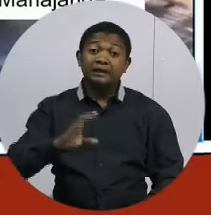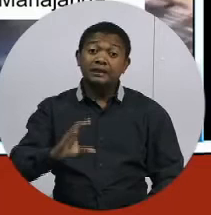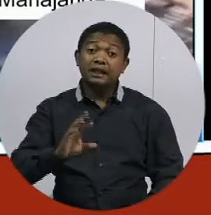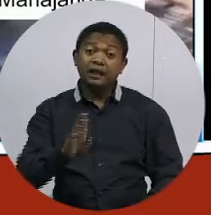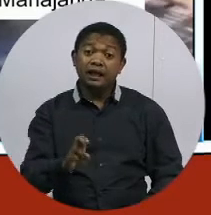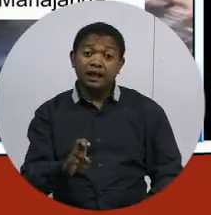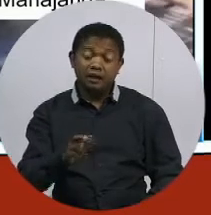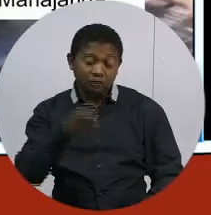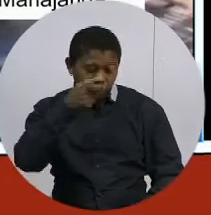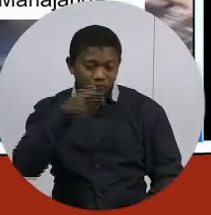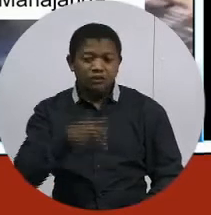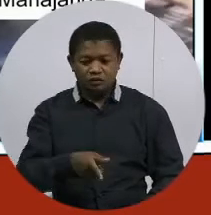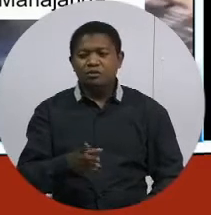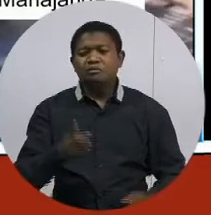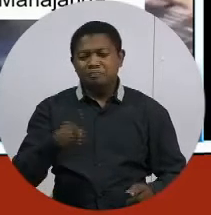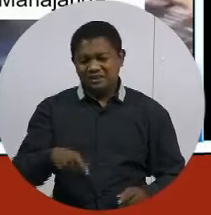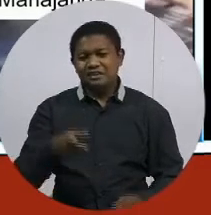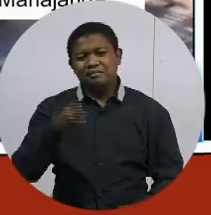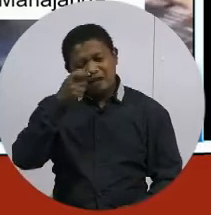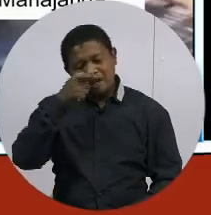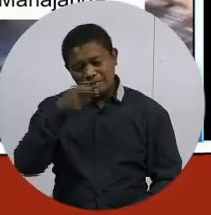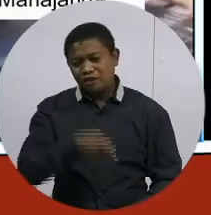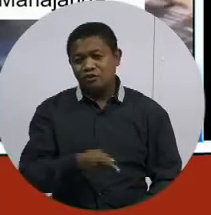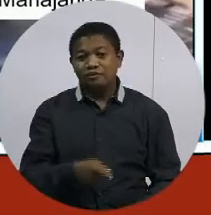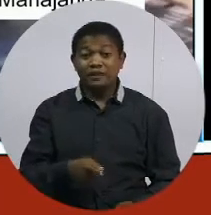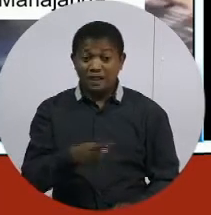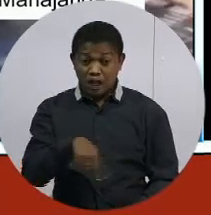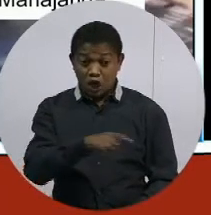ireo namatsika 5 ireo a dia